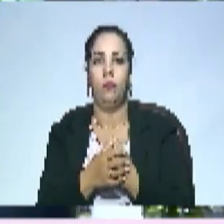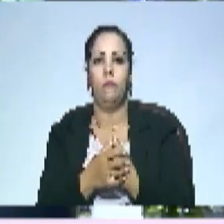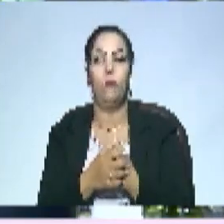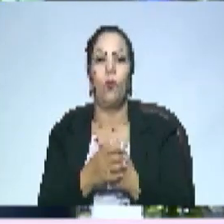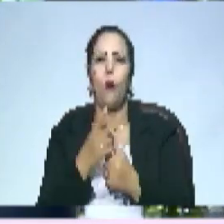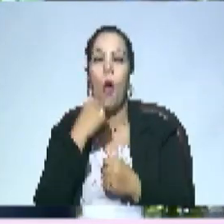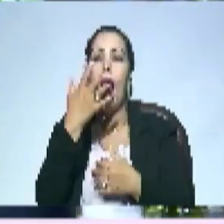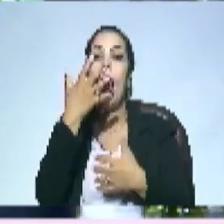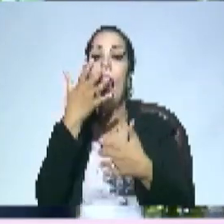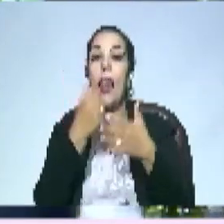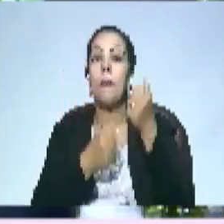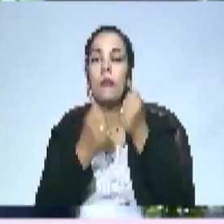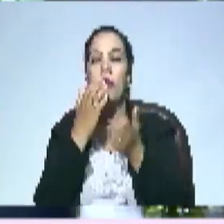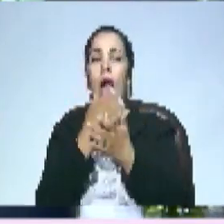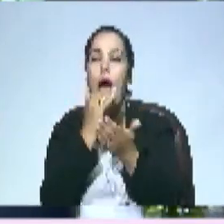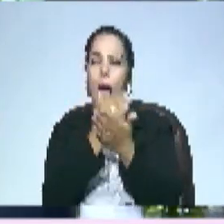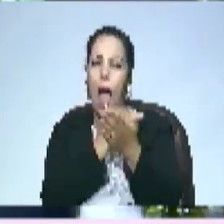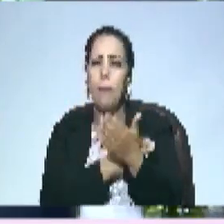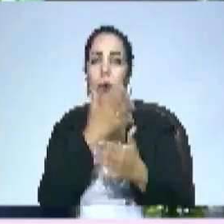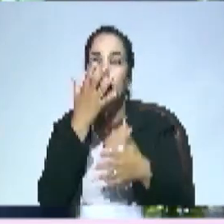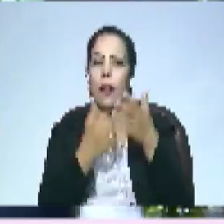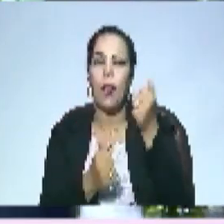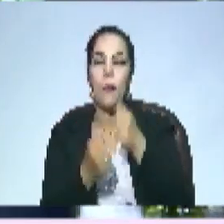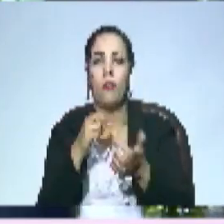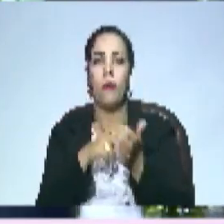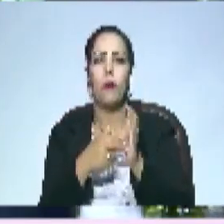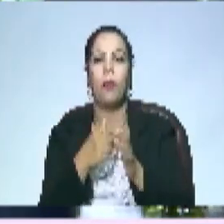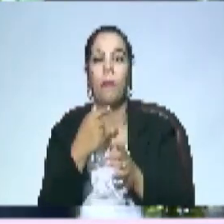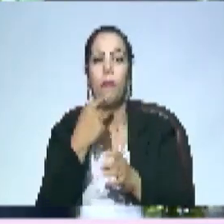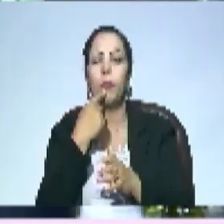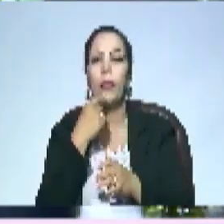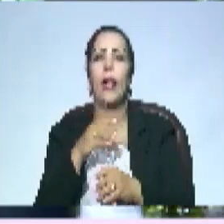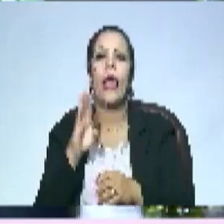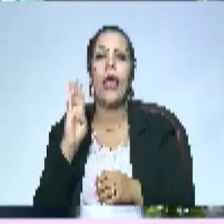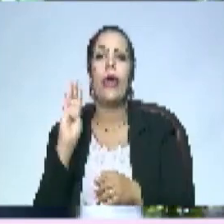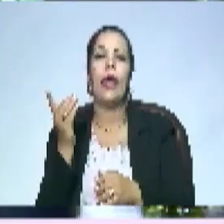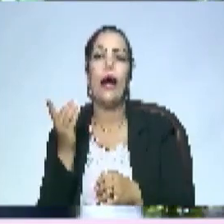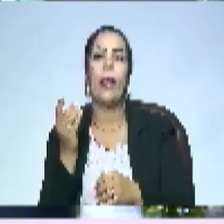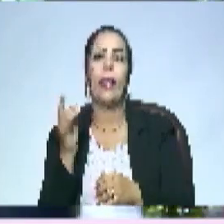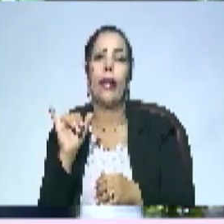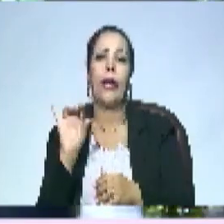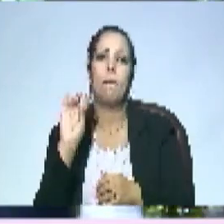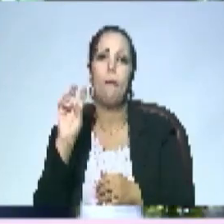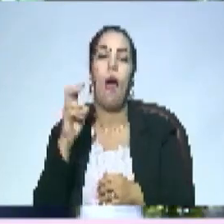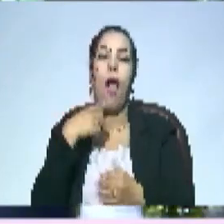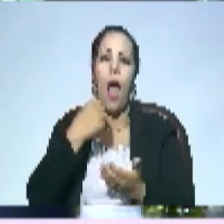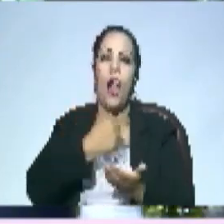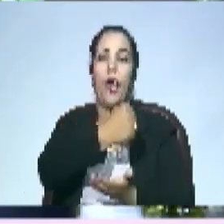شوية لبن، بس هناخد قبل اللبن معانا دي كريمة باودر